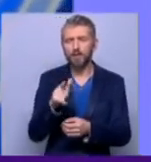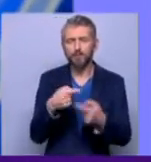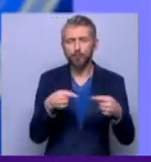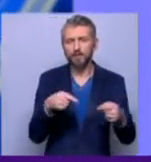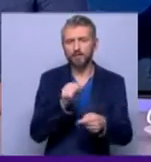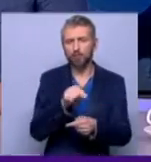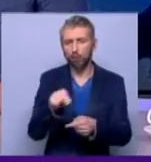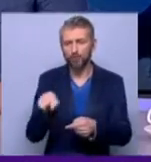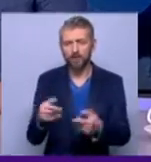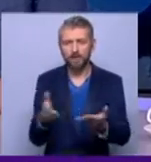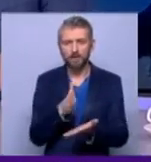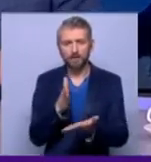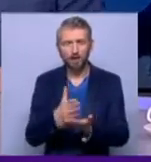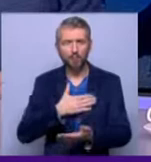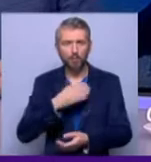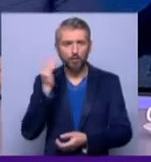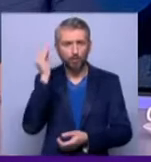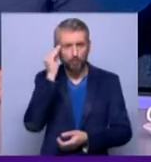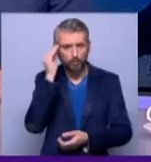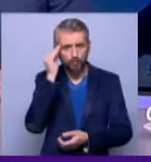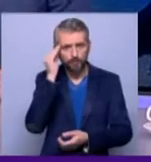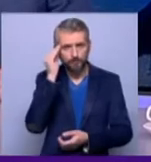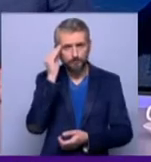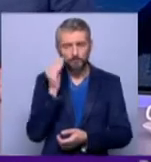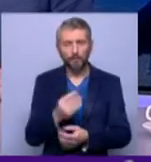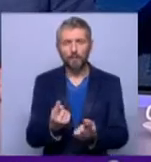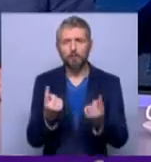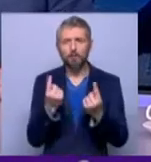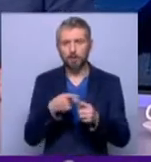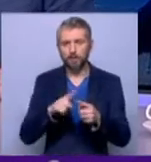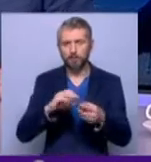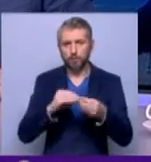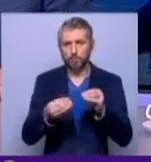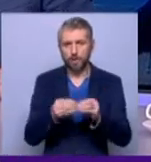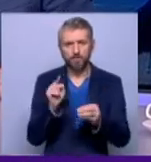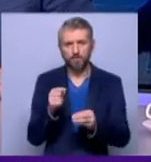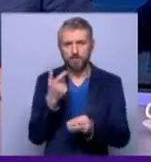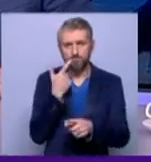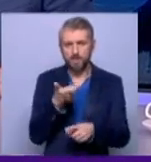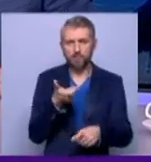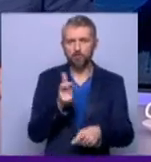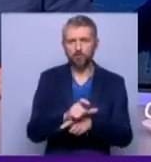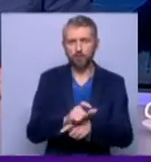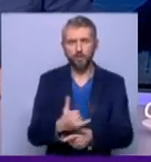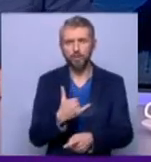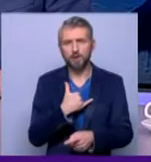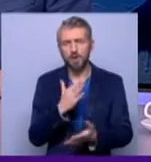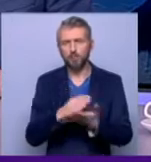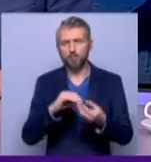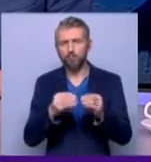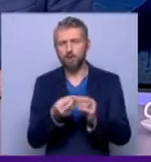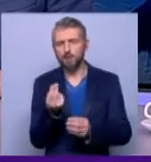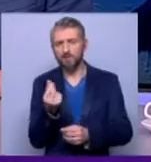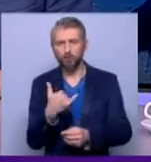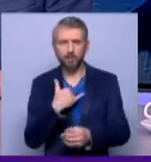є. На мою думку, масштаб цієї проблеми, він перебільшений. У нас є проблема з ціною, у нас